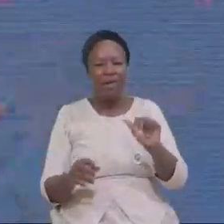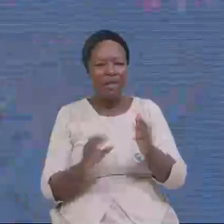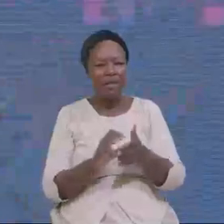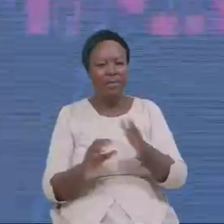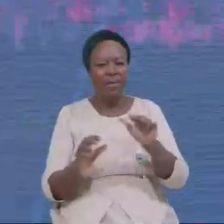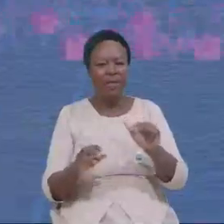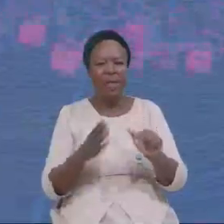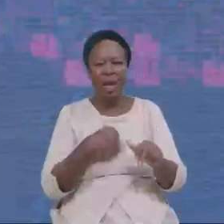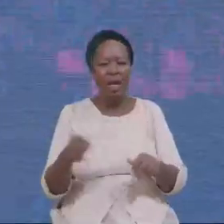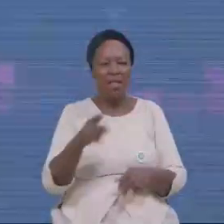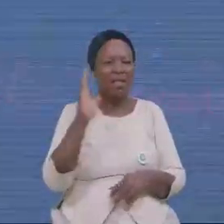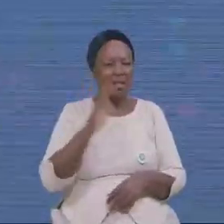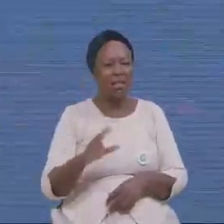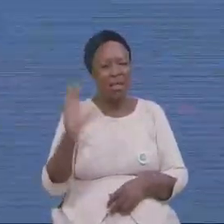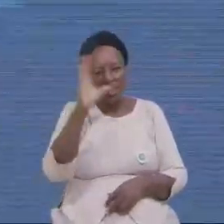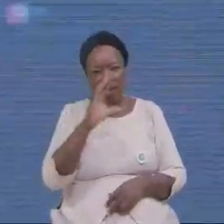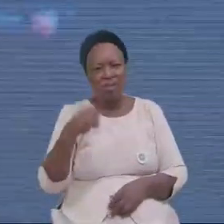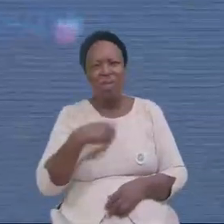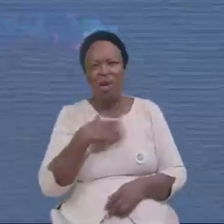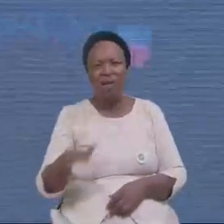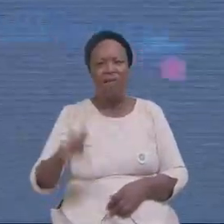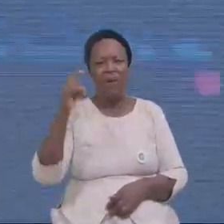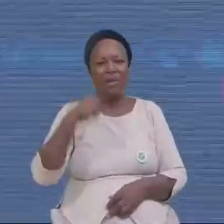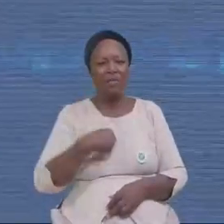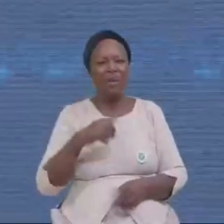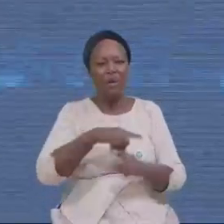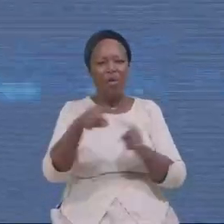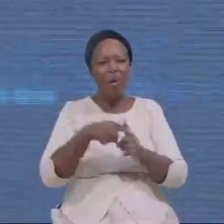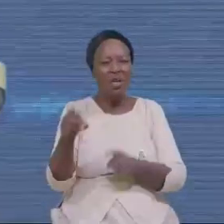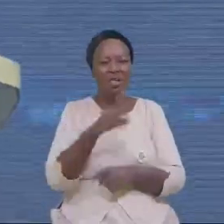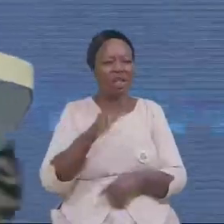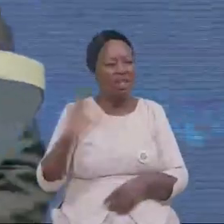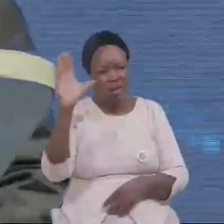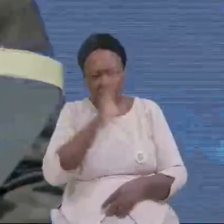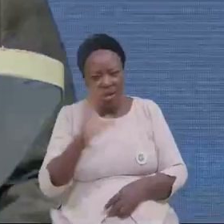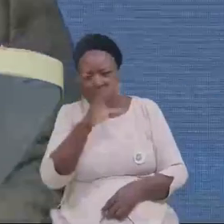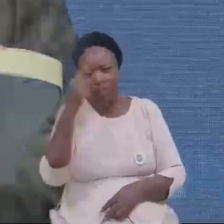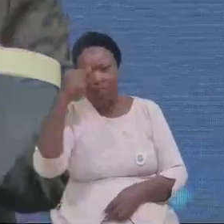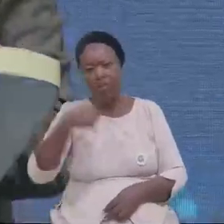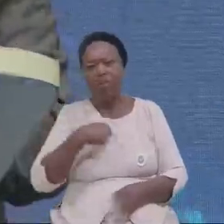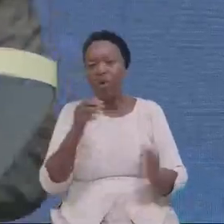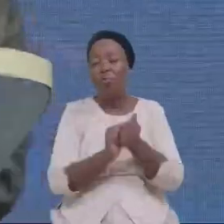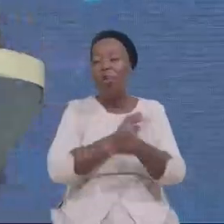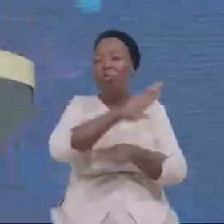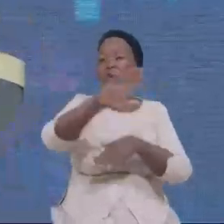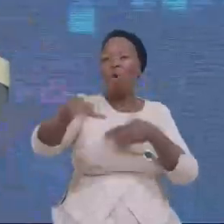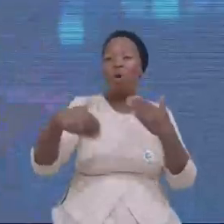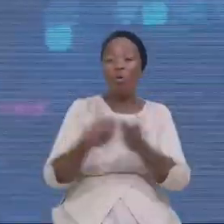me chercherez et vous me trouverez si vous me cherchez de tout votre